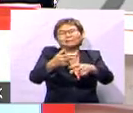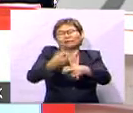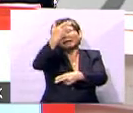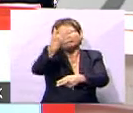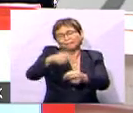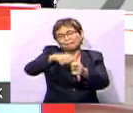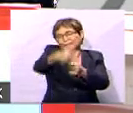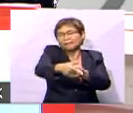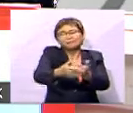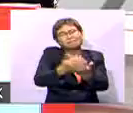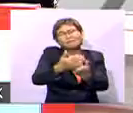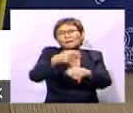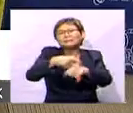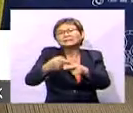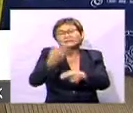singkat.